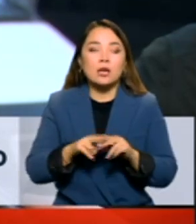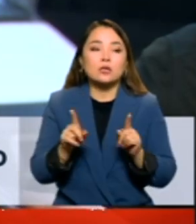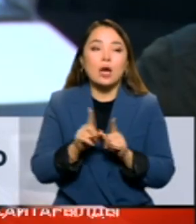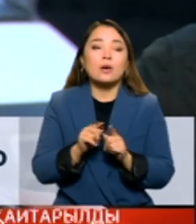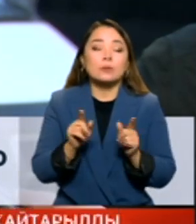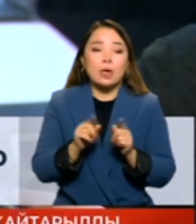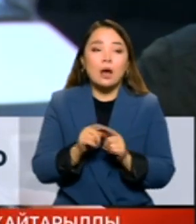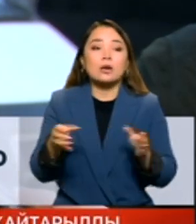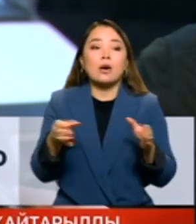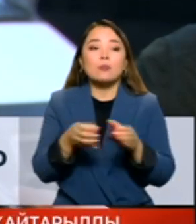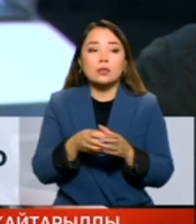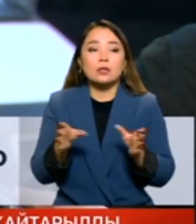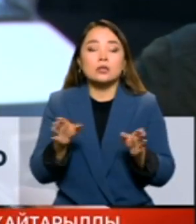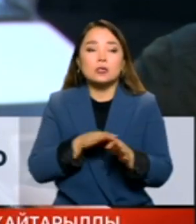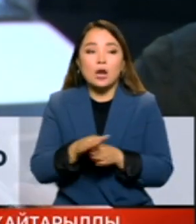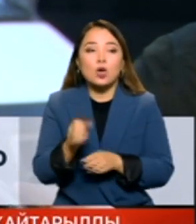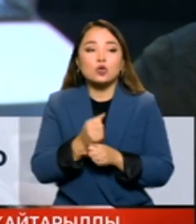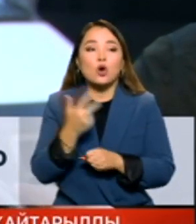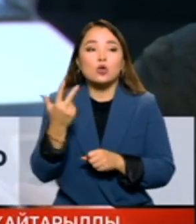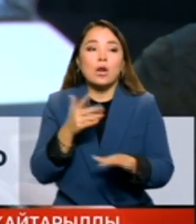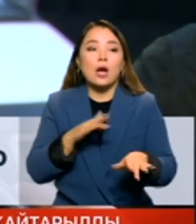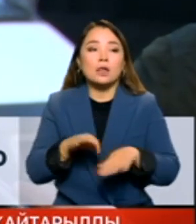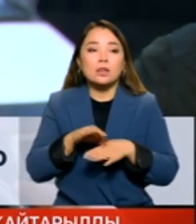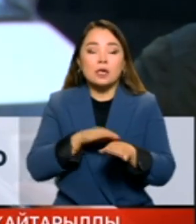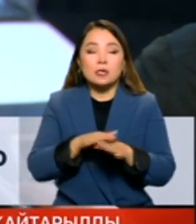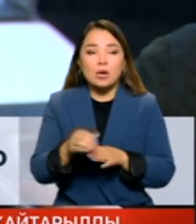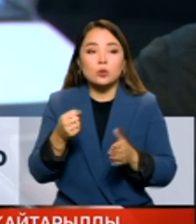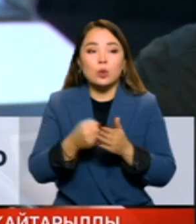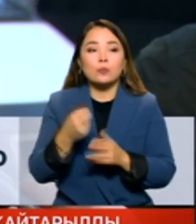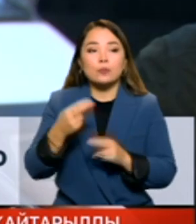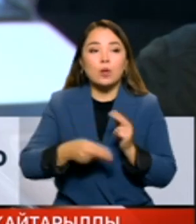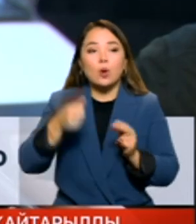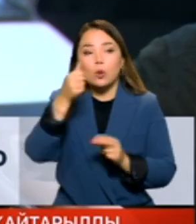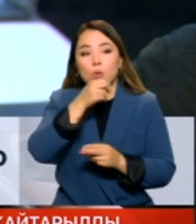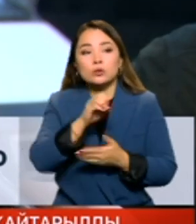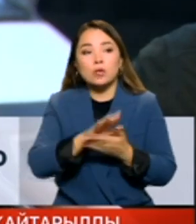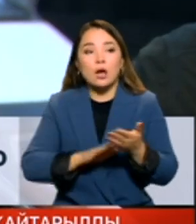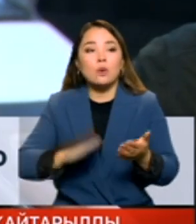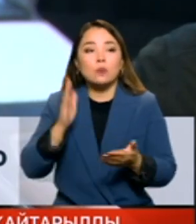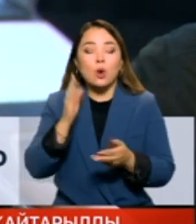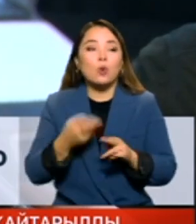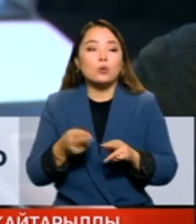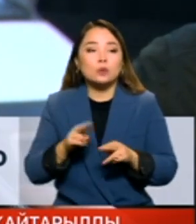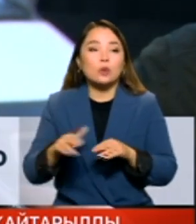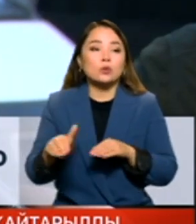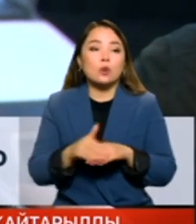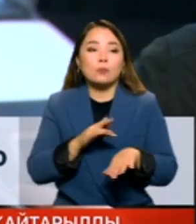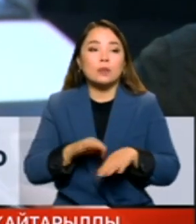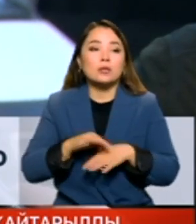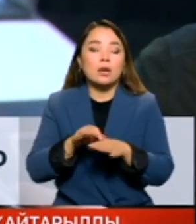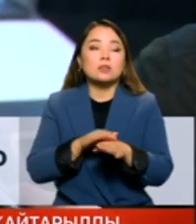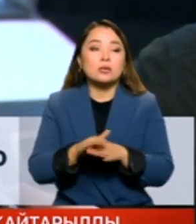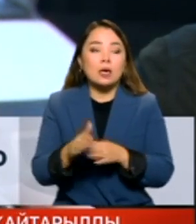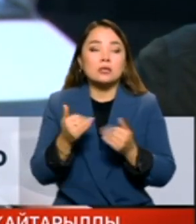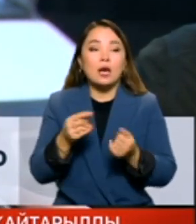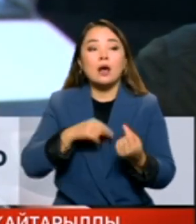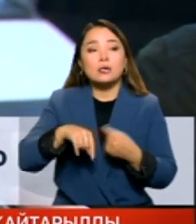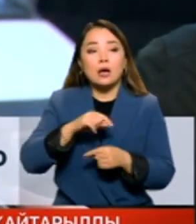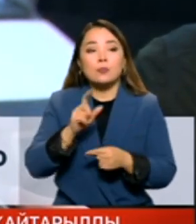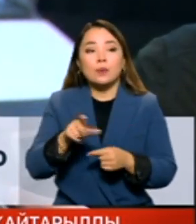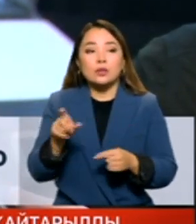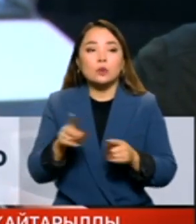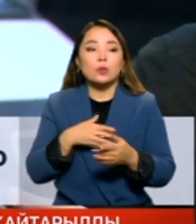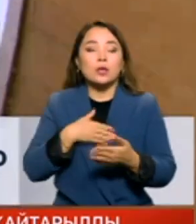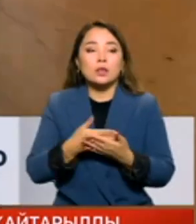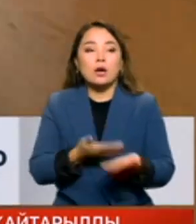Казахойл компаниясымен бірлесе атқарып жатқан үшінші акция. Жыл соңына дейін жалғаса береді. Сондай ақ осындай қайырымдылыққа бағытталған шараларға кәсіпкерлерді